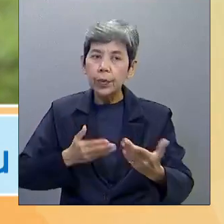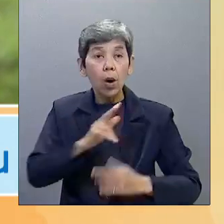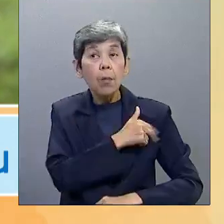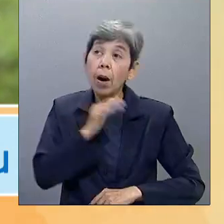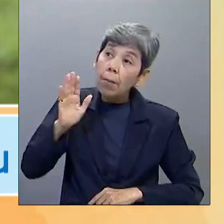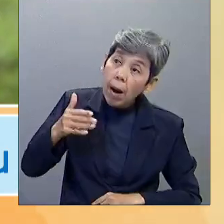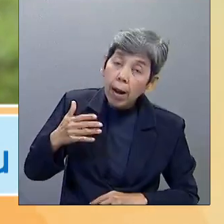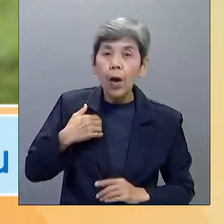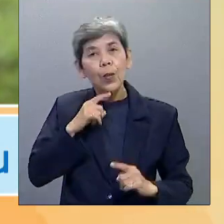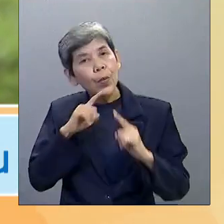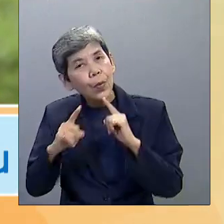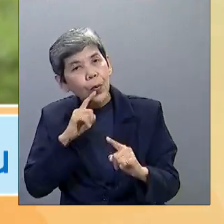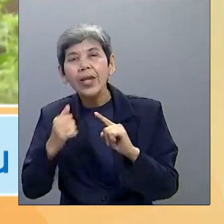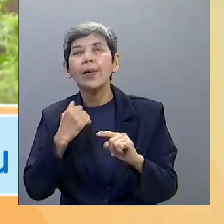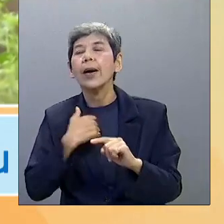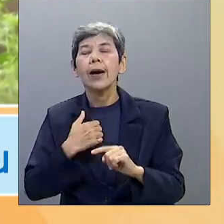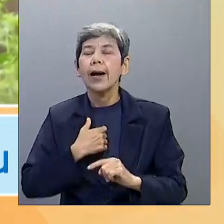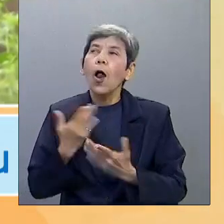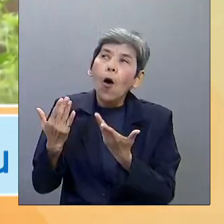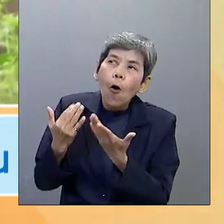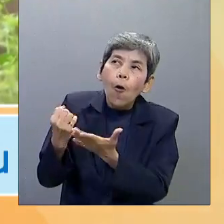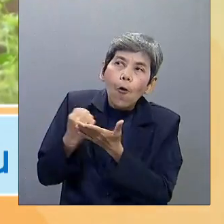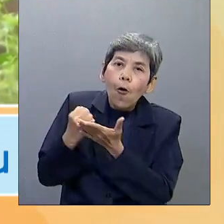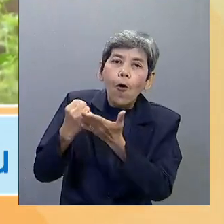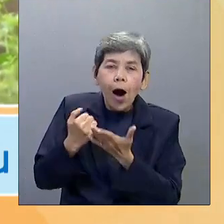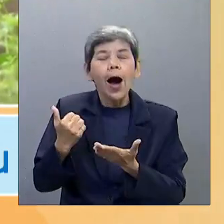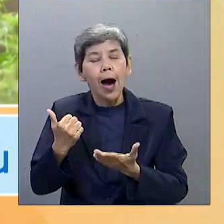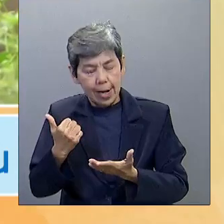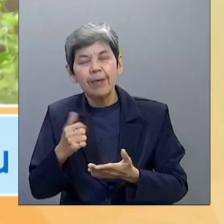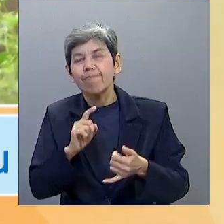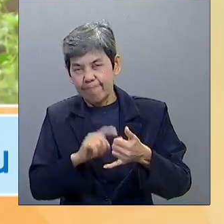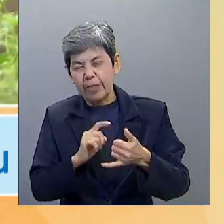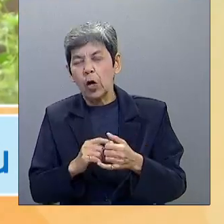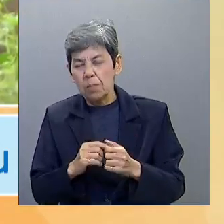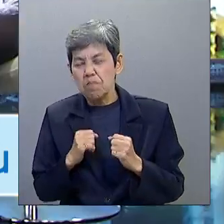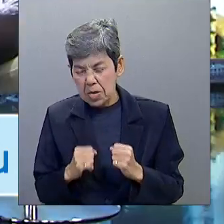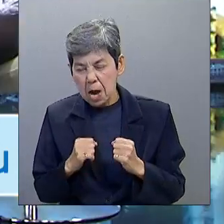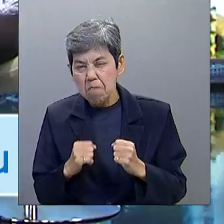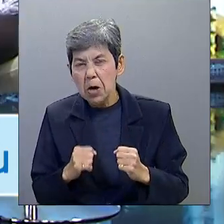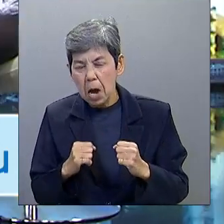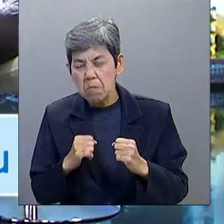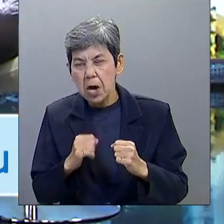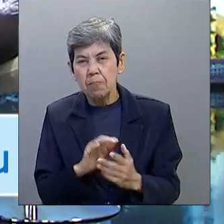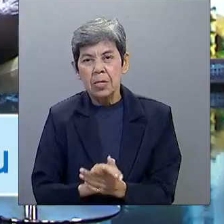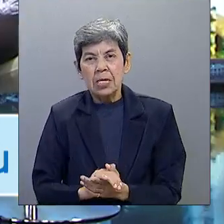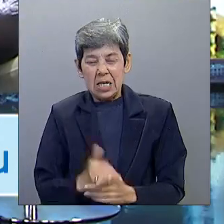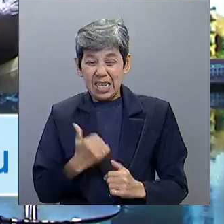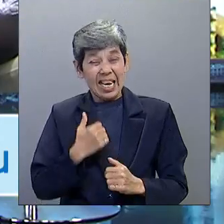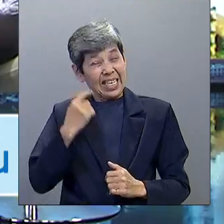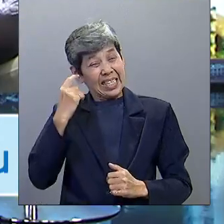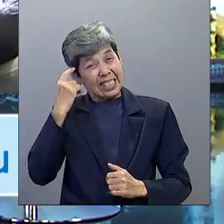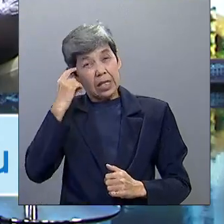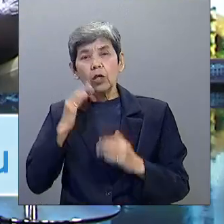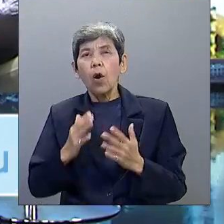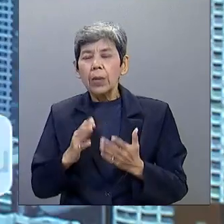หม ค ือเหมือนเป็นที่พึ่งแล้ว ที่พึ่งทางกายและใจของพี่ๆคนเหล่านั้นด้วยคือต้องบอกว่าตอนนี้เนี่ยทัศนคติมัน